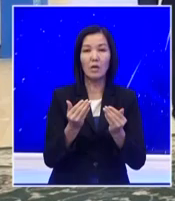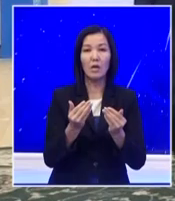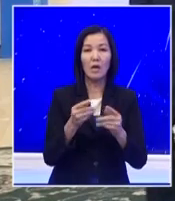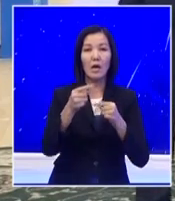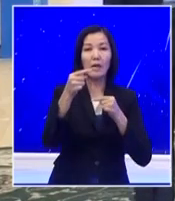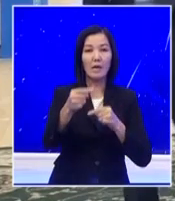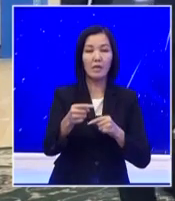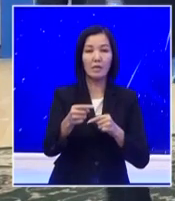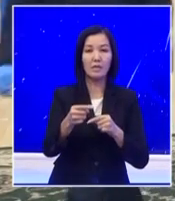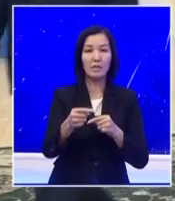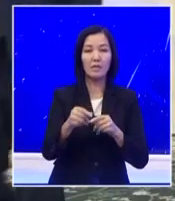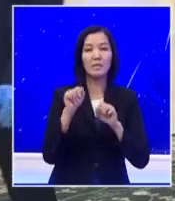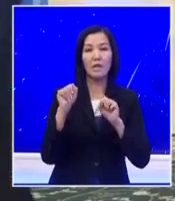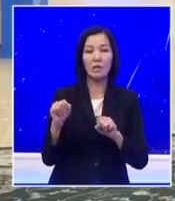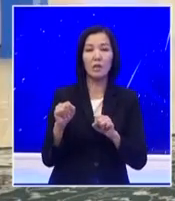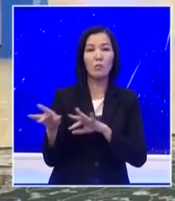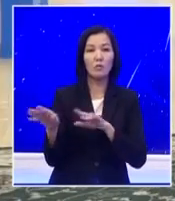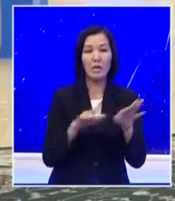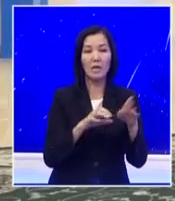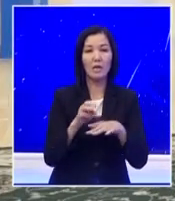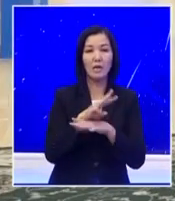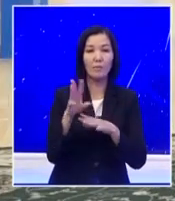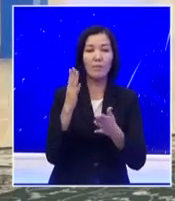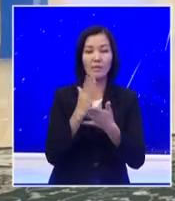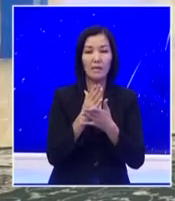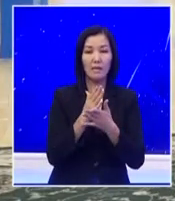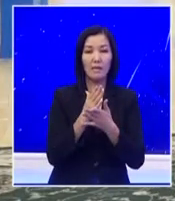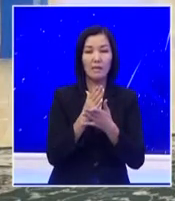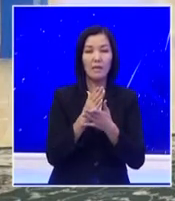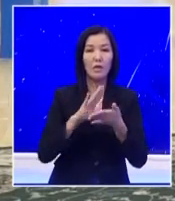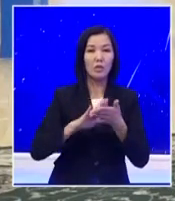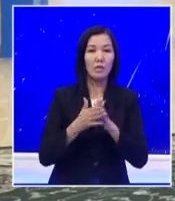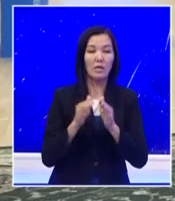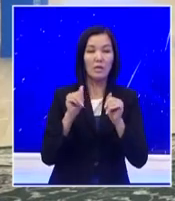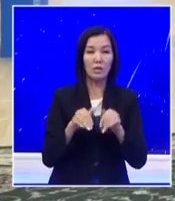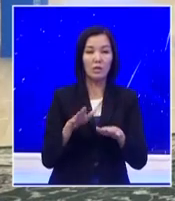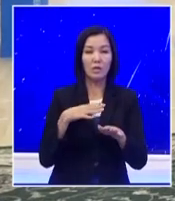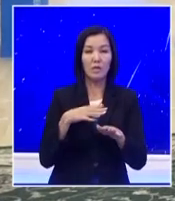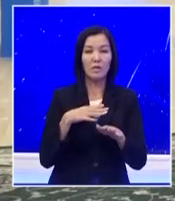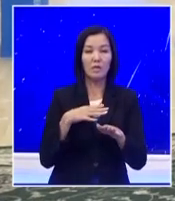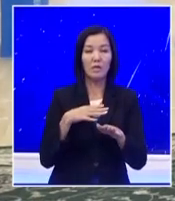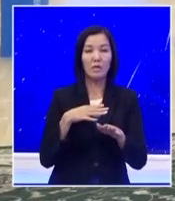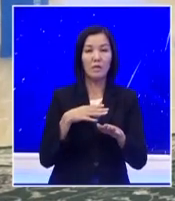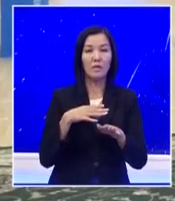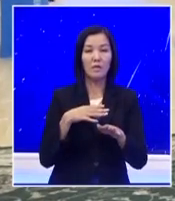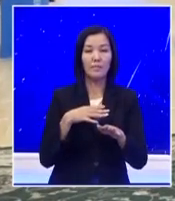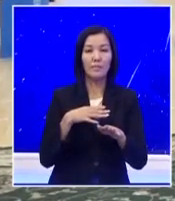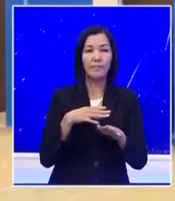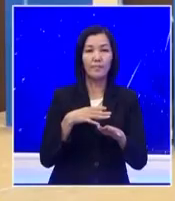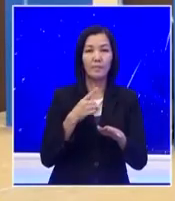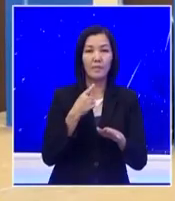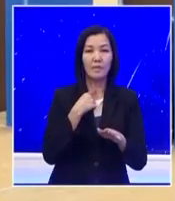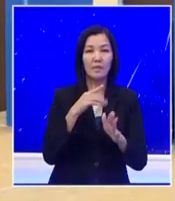арақашықтығын сақтап отыр, жағдайларын шешкен, міне ұйымдасқан түрде сайлау өтіп